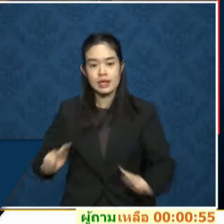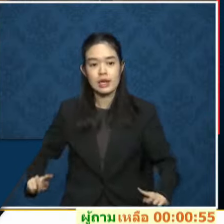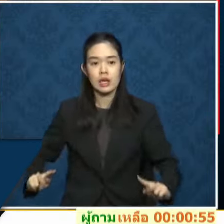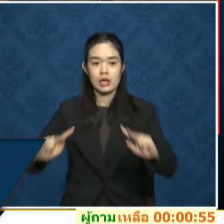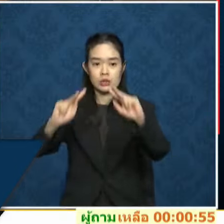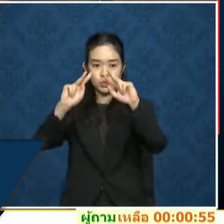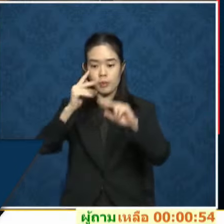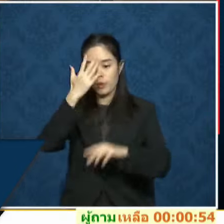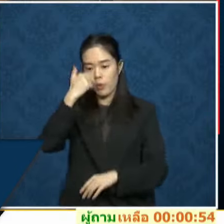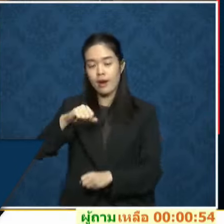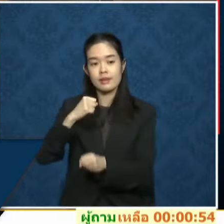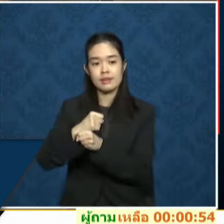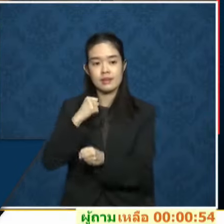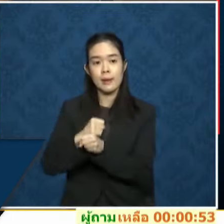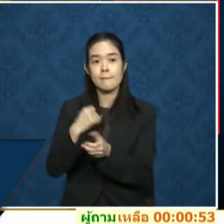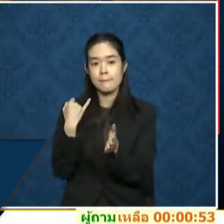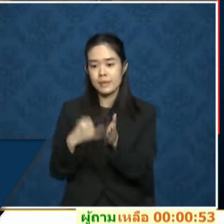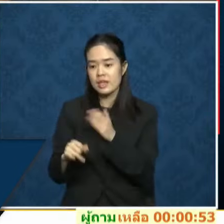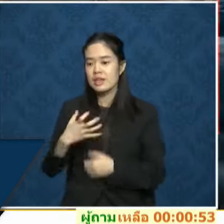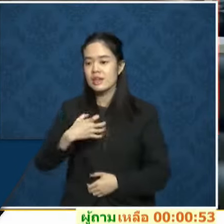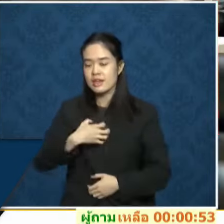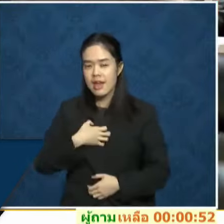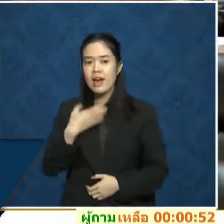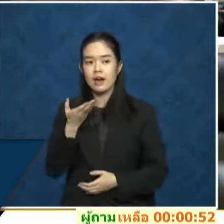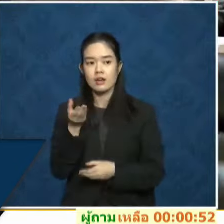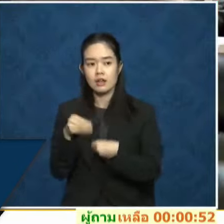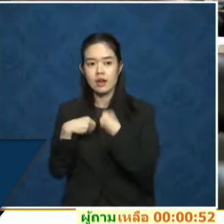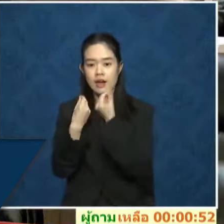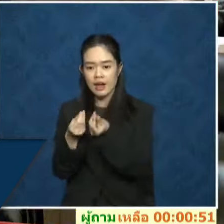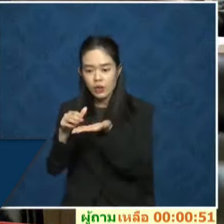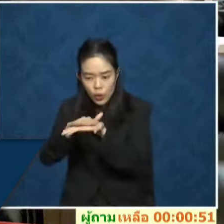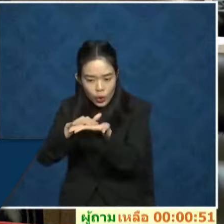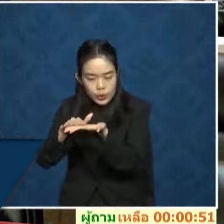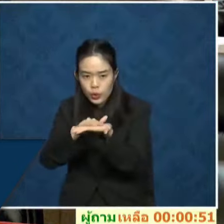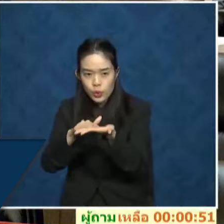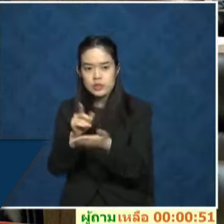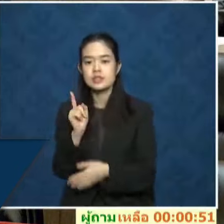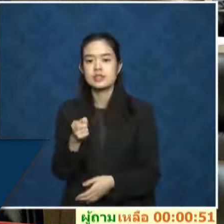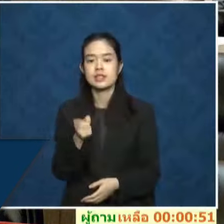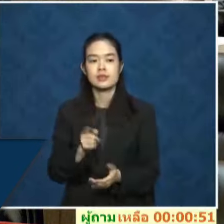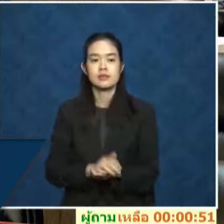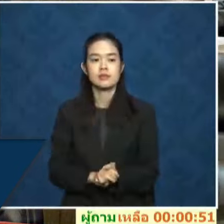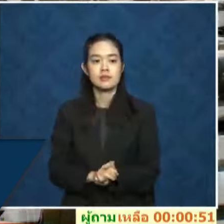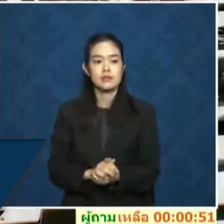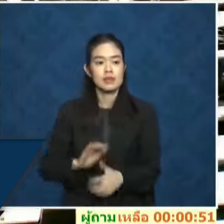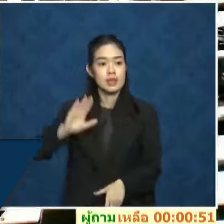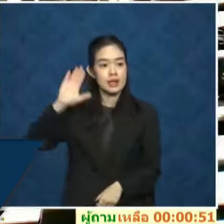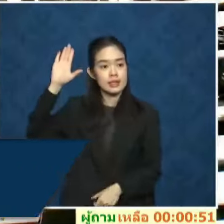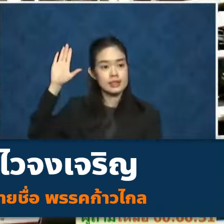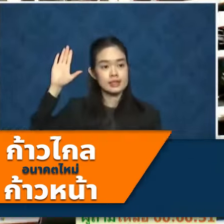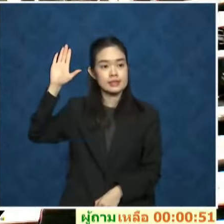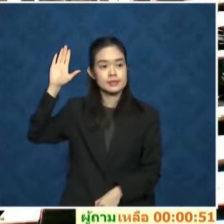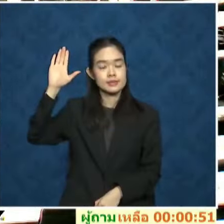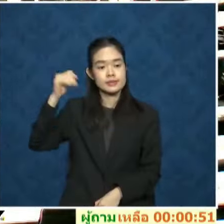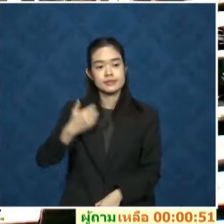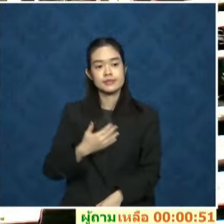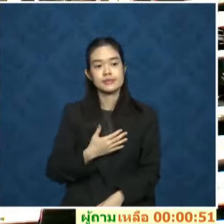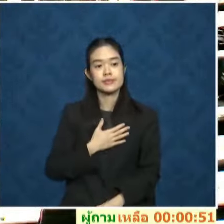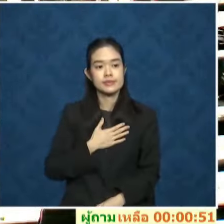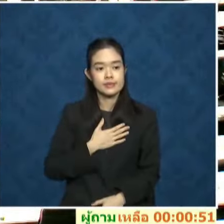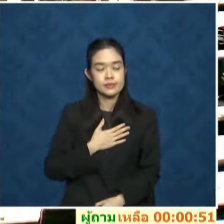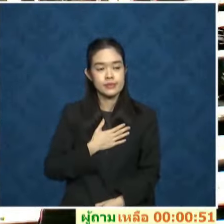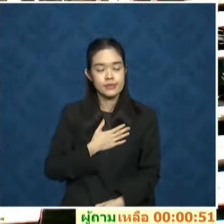ทำผิดคุกคามทางเพศดิฉันต้องการแค่นี้ค่ะขอพระคุณครับ ท่านประธานครับขออนุญาตครับ ครับอันนี้จบแล้วนะครับ อาจพลสันไตพ